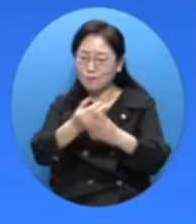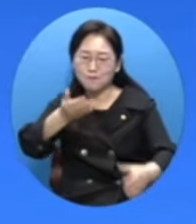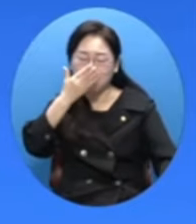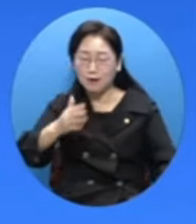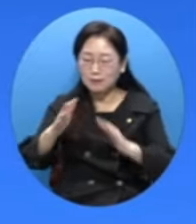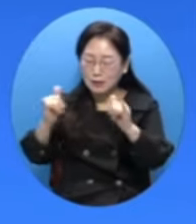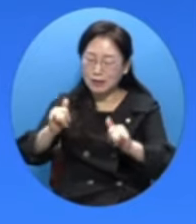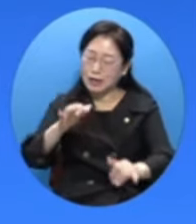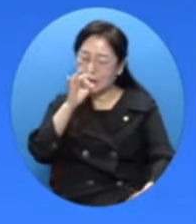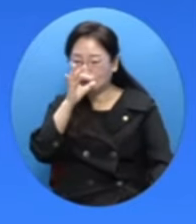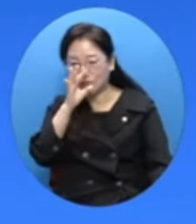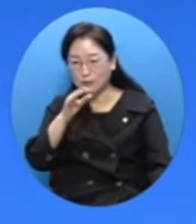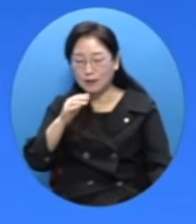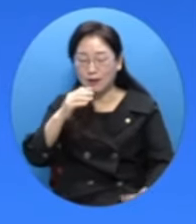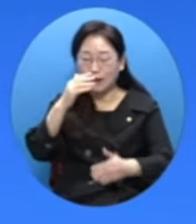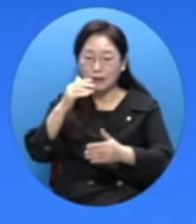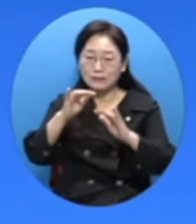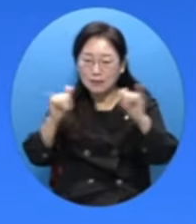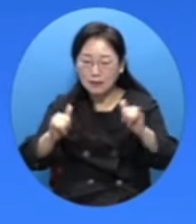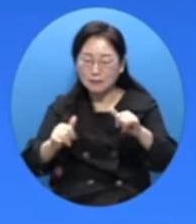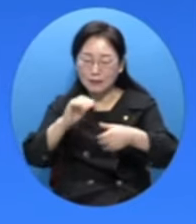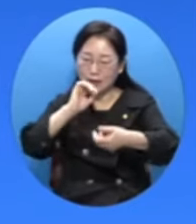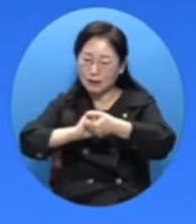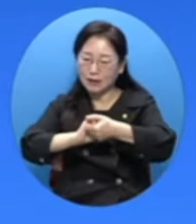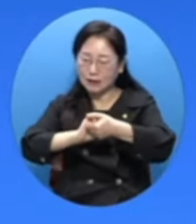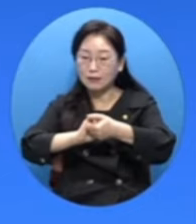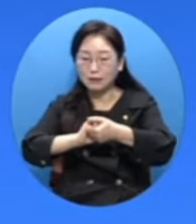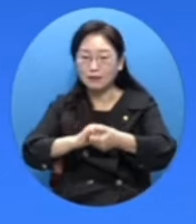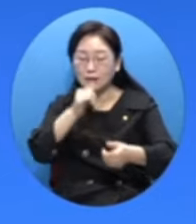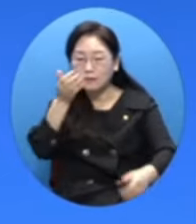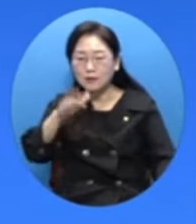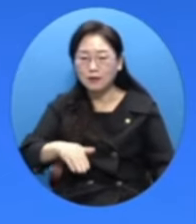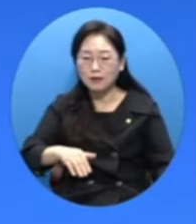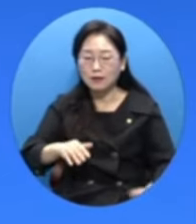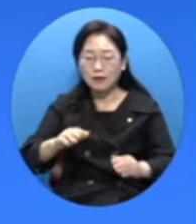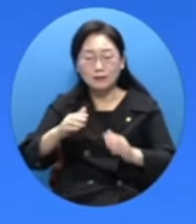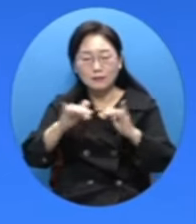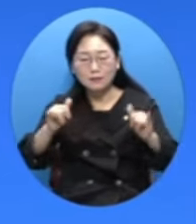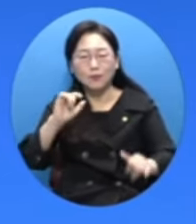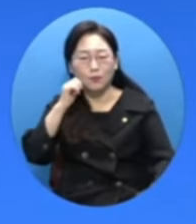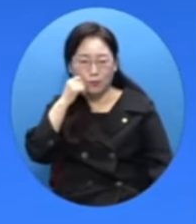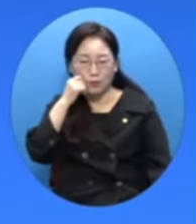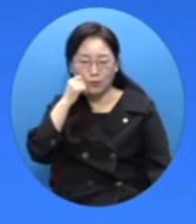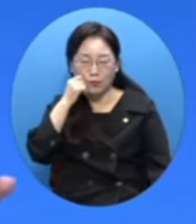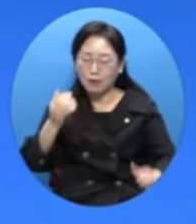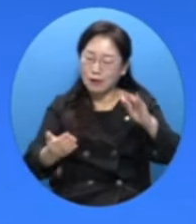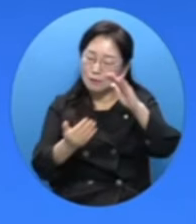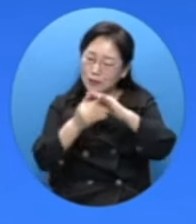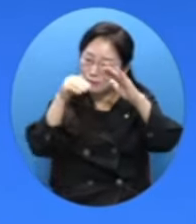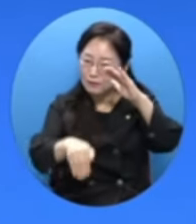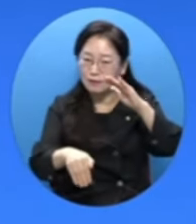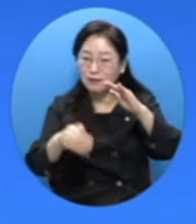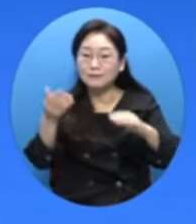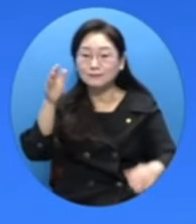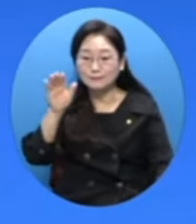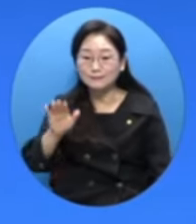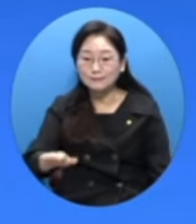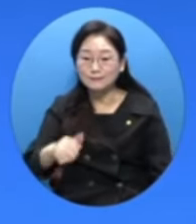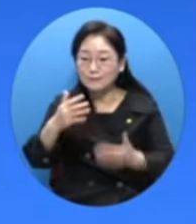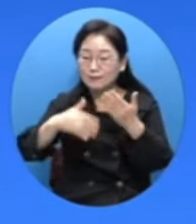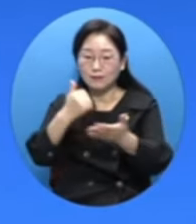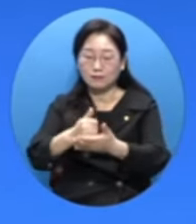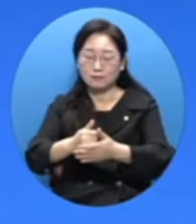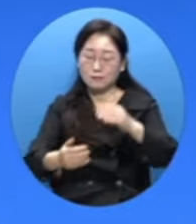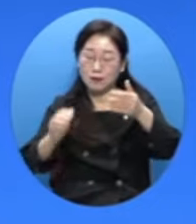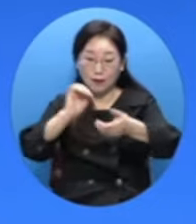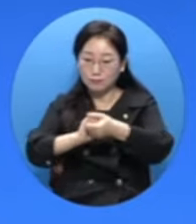있고 인간에게는 한계가 있고 인간에게는 어려움이 있고 인간에게는 이룰 수 없는 일들이 있지만은 하나님께는